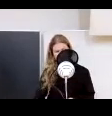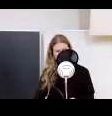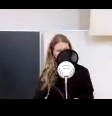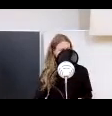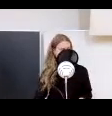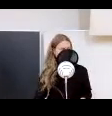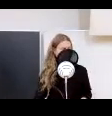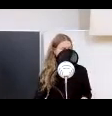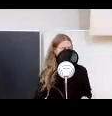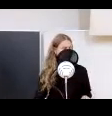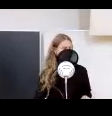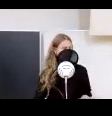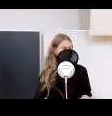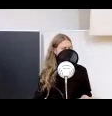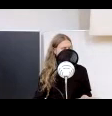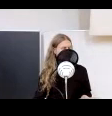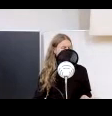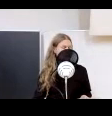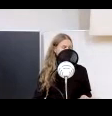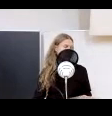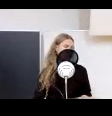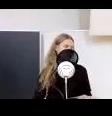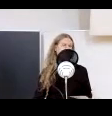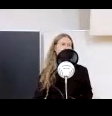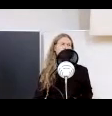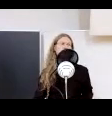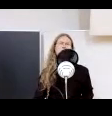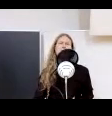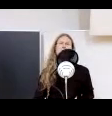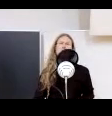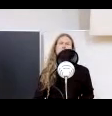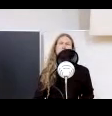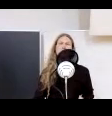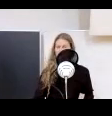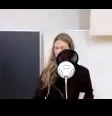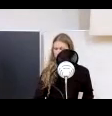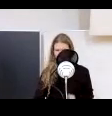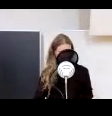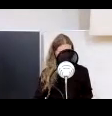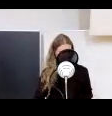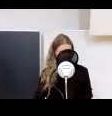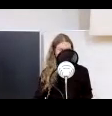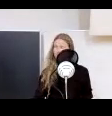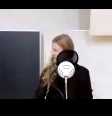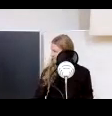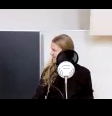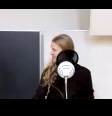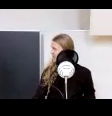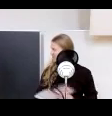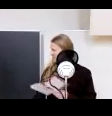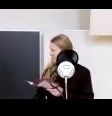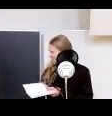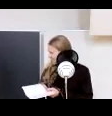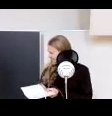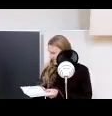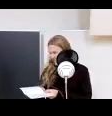Kähönen otsikolla Voiko itsetranssendenssi psykedeelikokemuksissa kirkastaa aivoja? Anteeksi, arvoja. Jostain